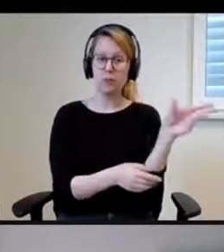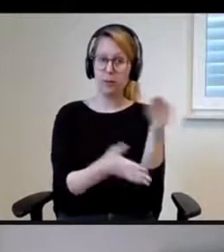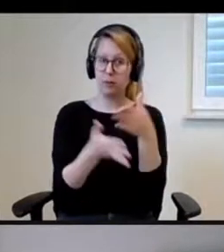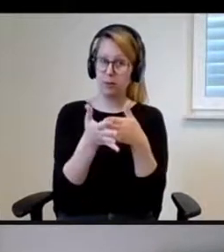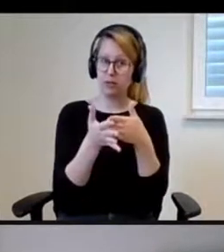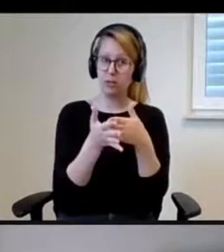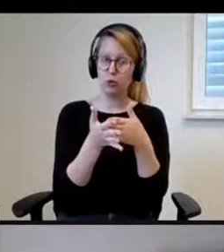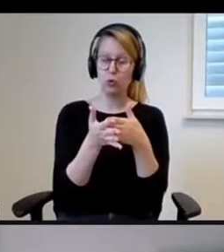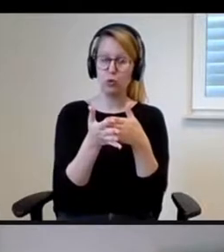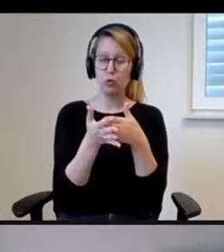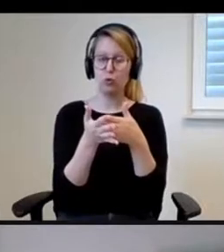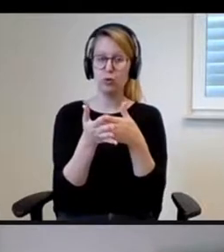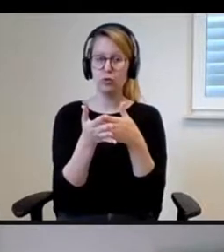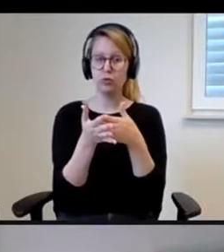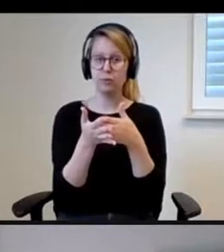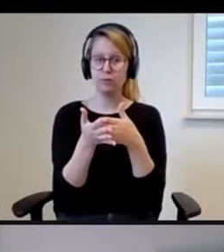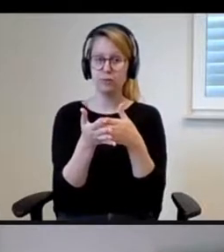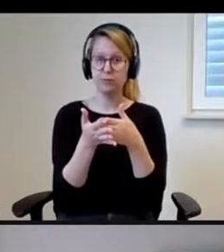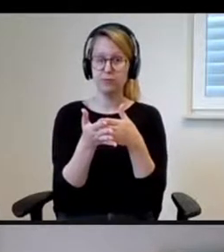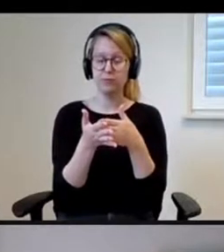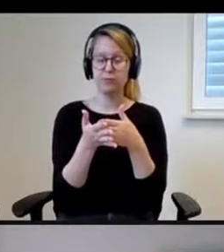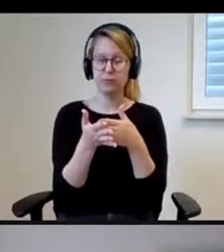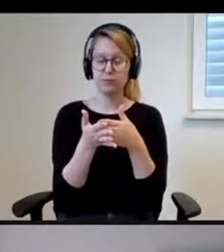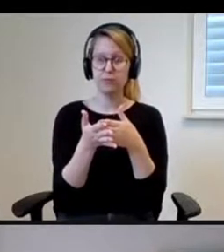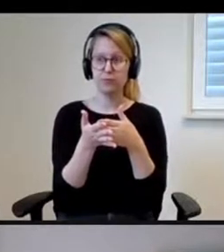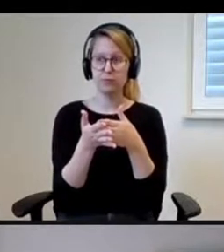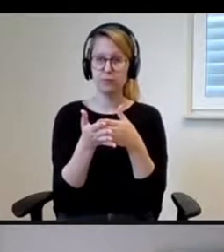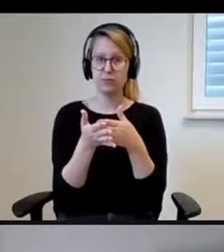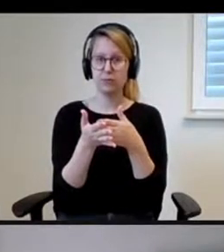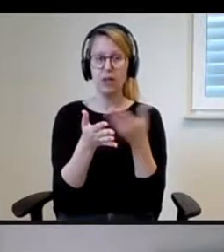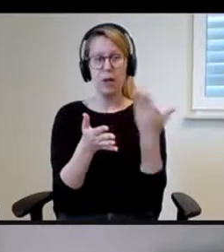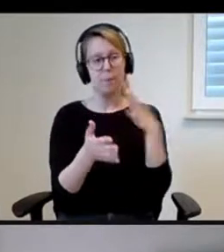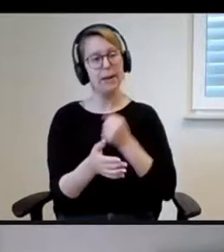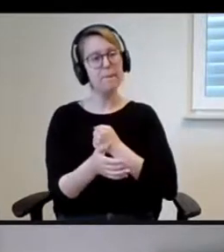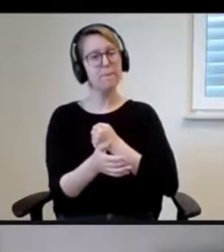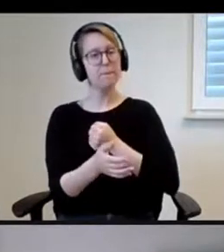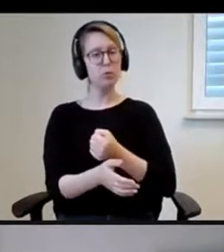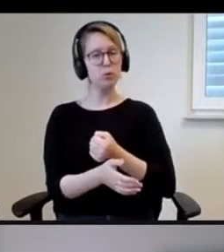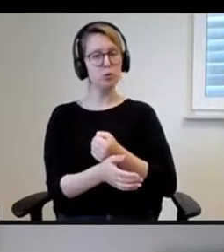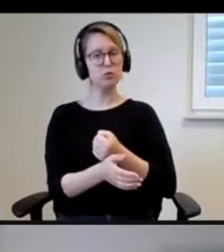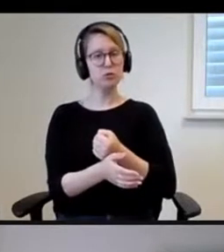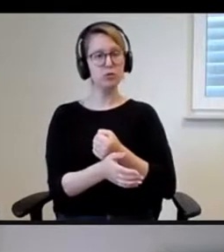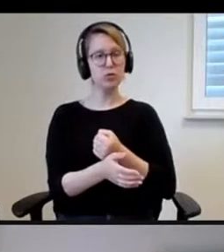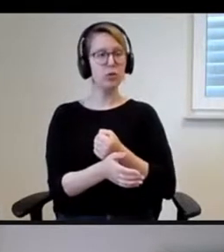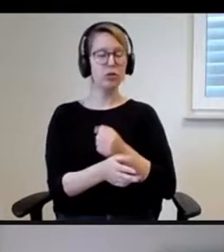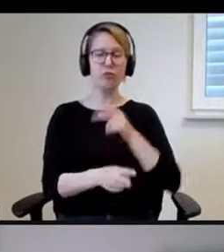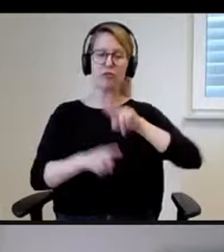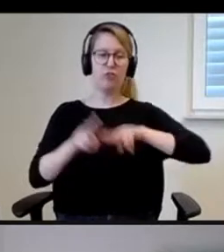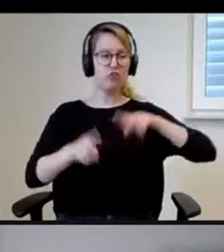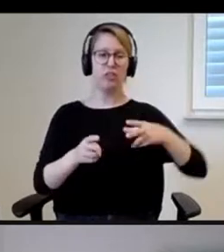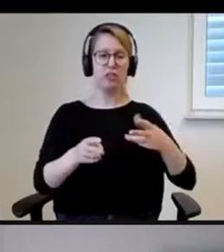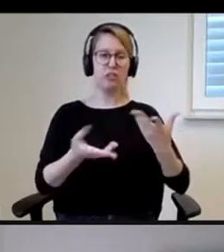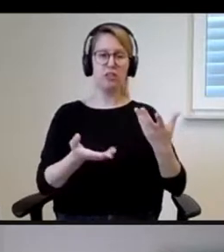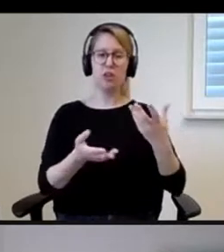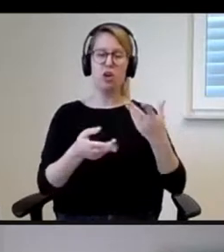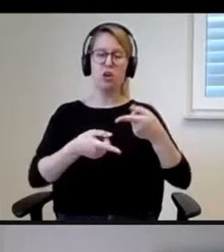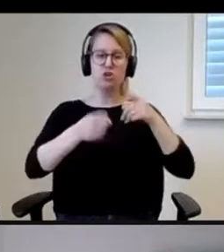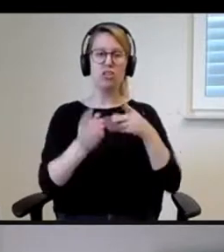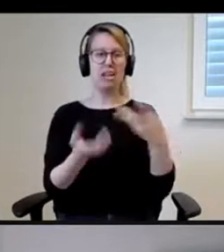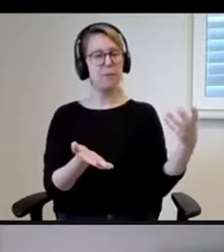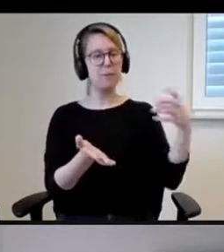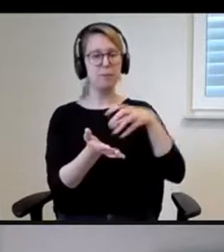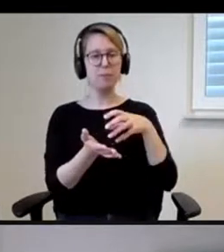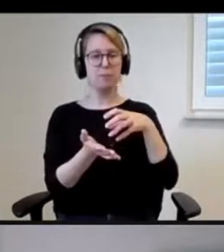le délai, mais c'était juste un autre exemple d'une action concrète. Des actions, des propositions,